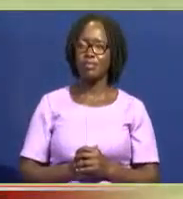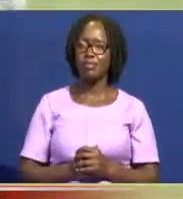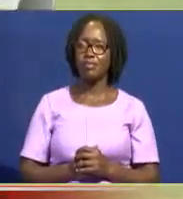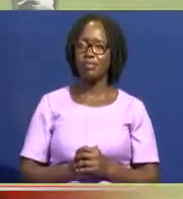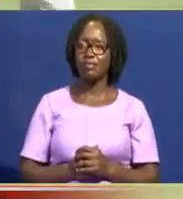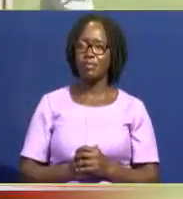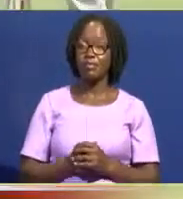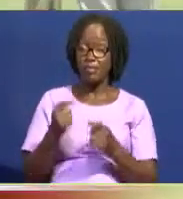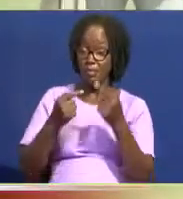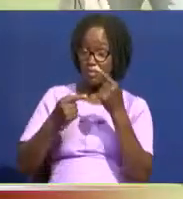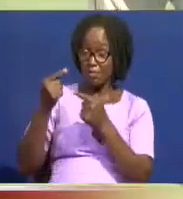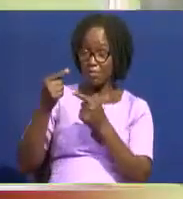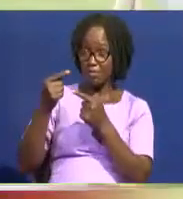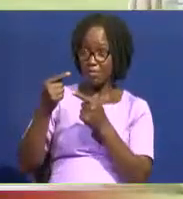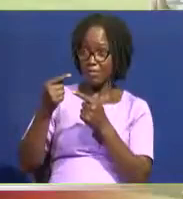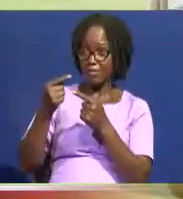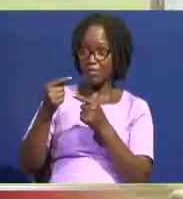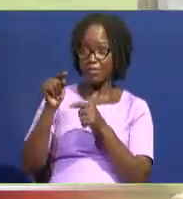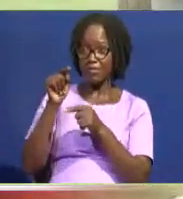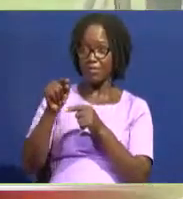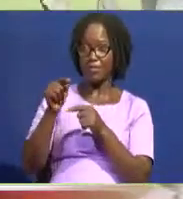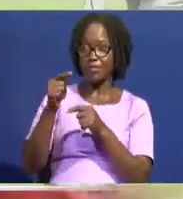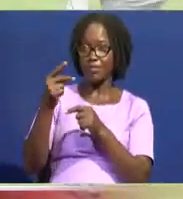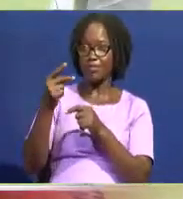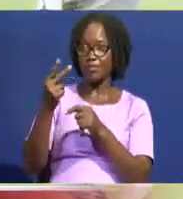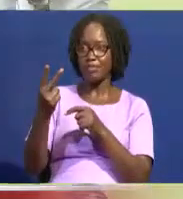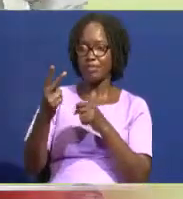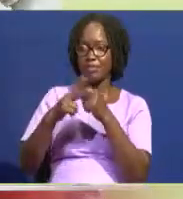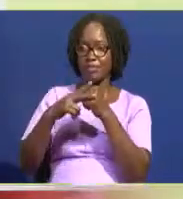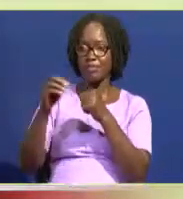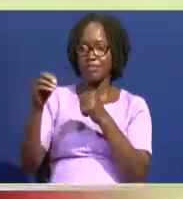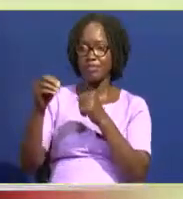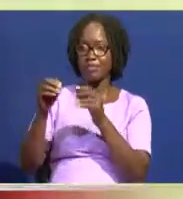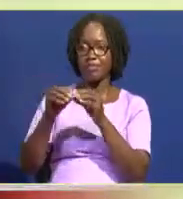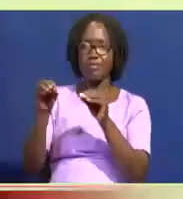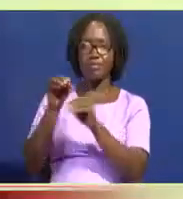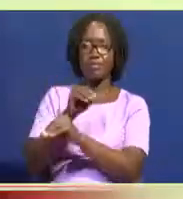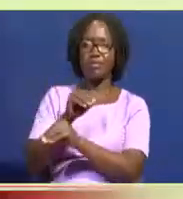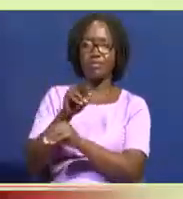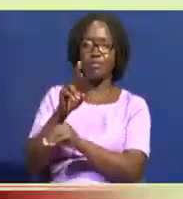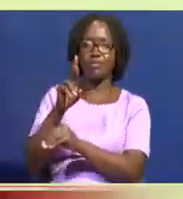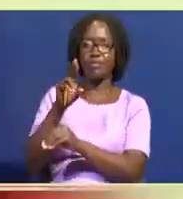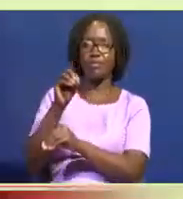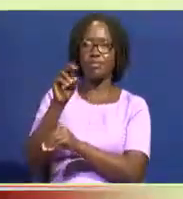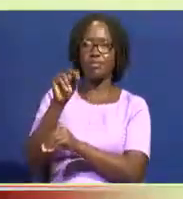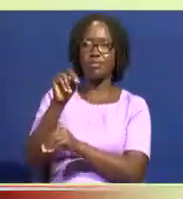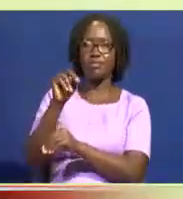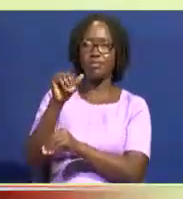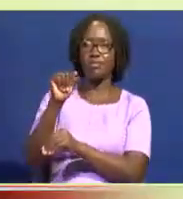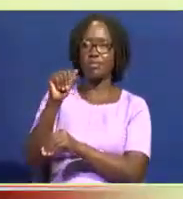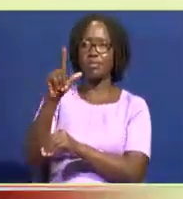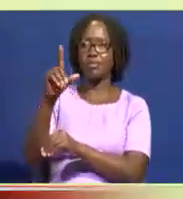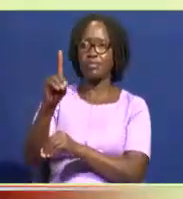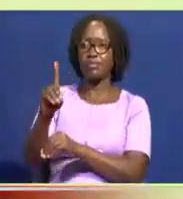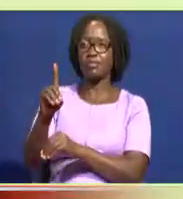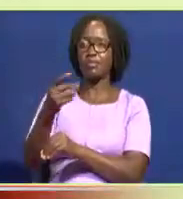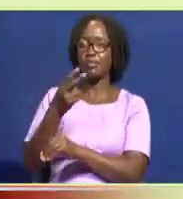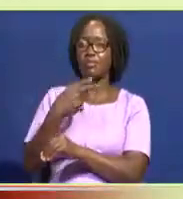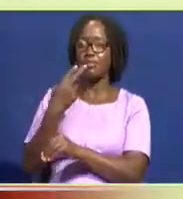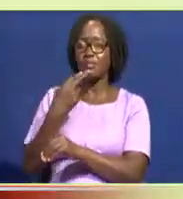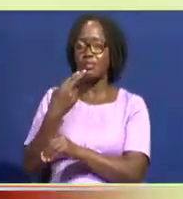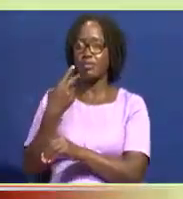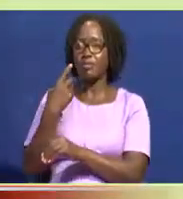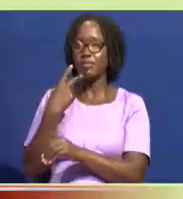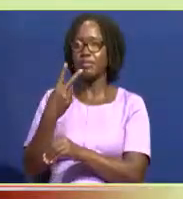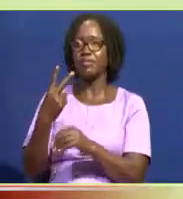Indiza aliibuka mshindi kwa alama 270 huku akiwa piku Ronald Rugumayo na Greg Snow walioandikisha